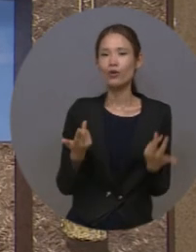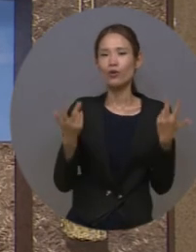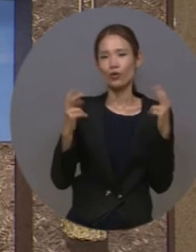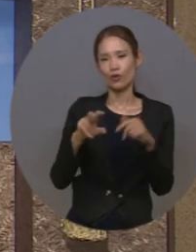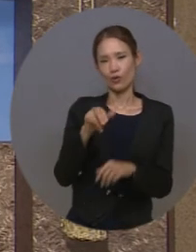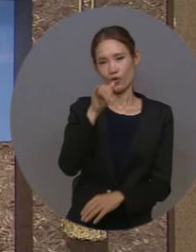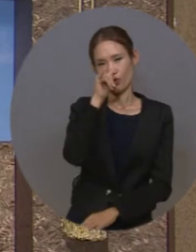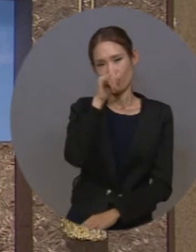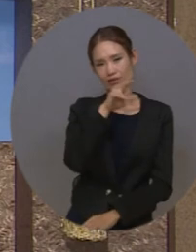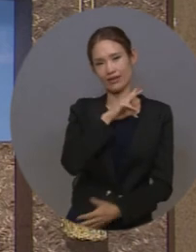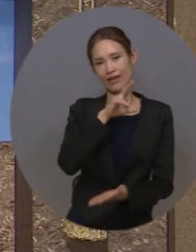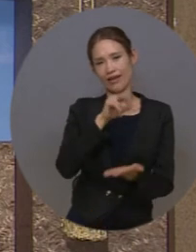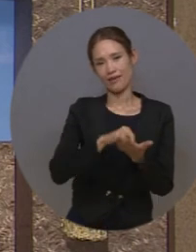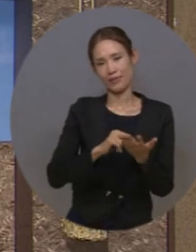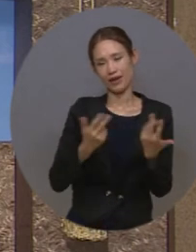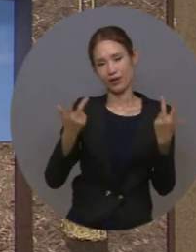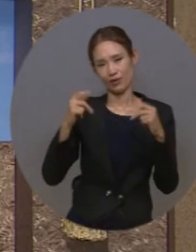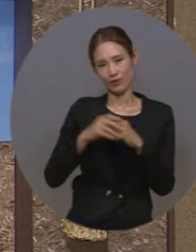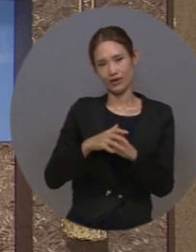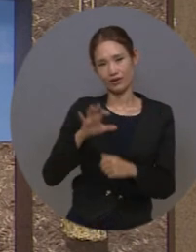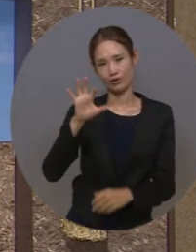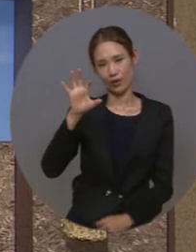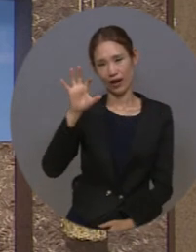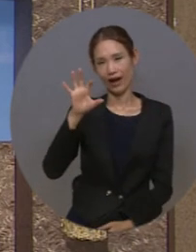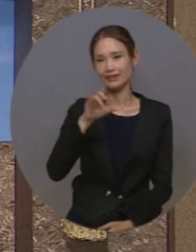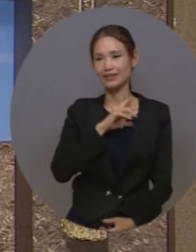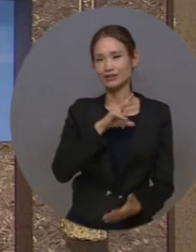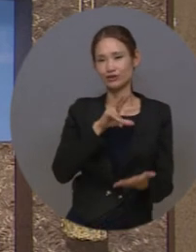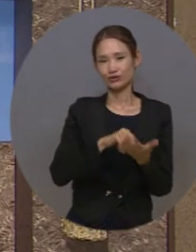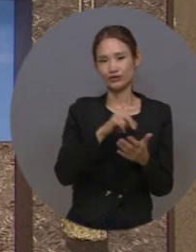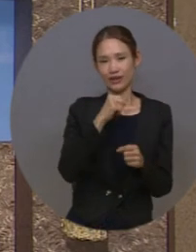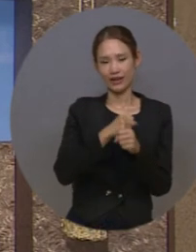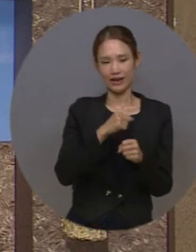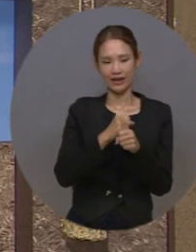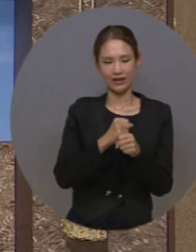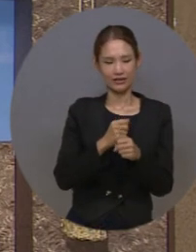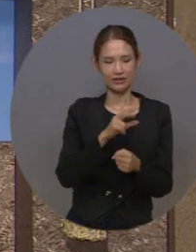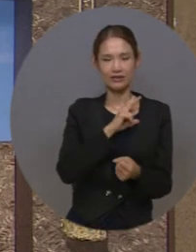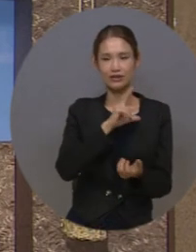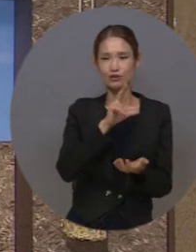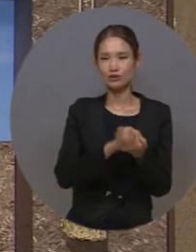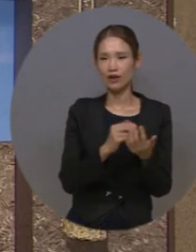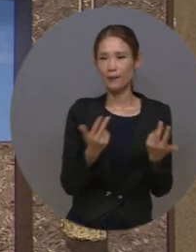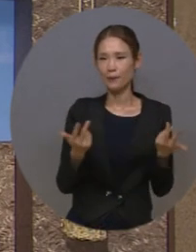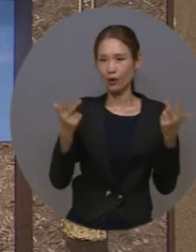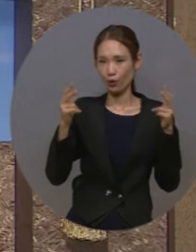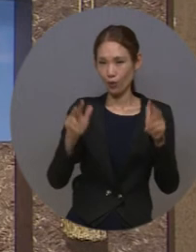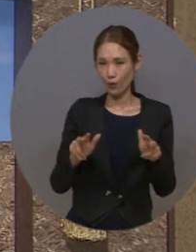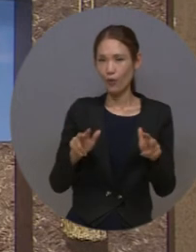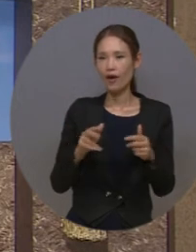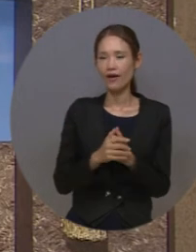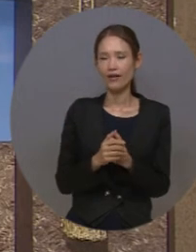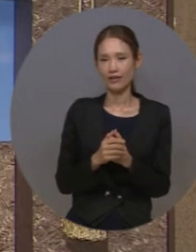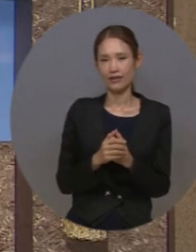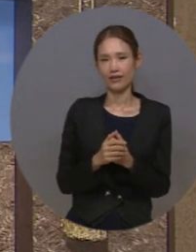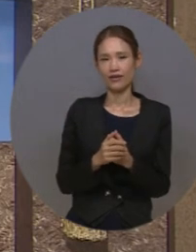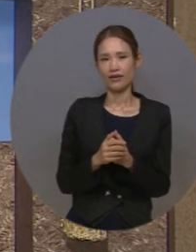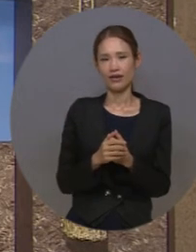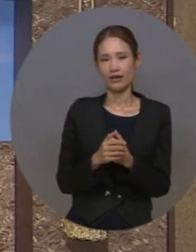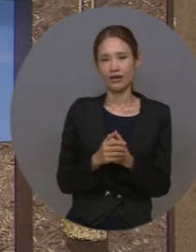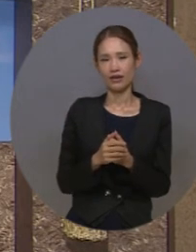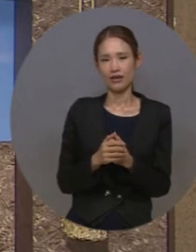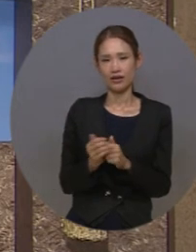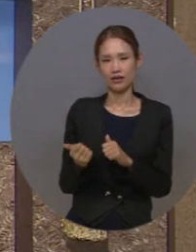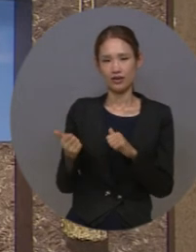있는데 테마 공원인데 화장실을 만든 화장실을 주제로 한 그 테마 공원입니다. 돌아가신